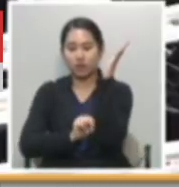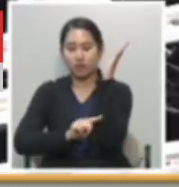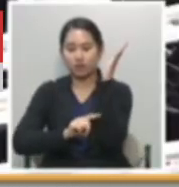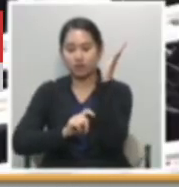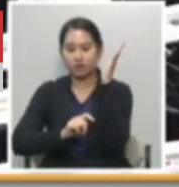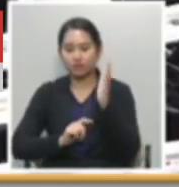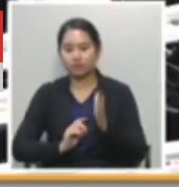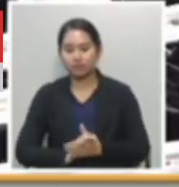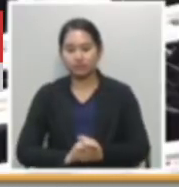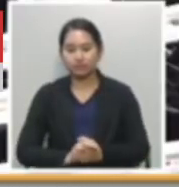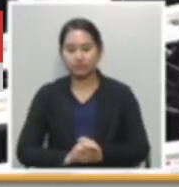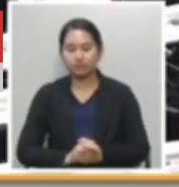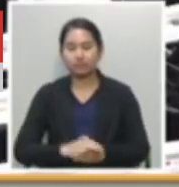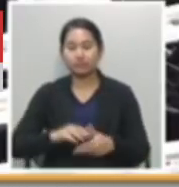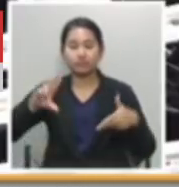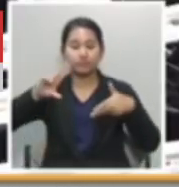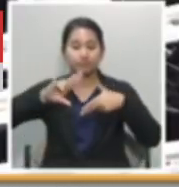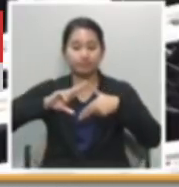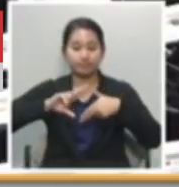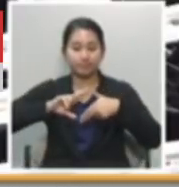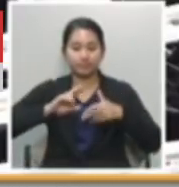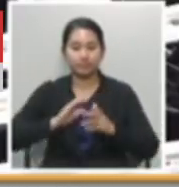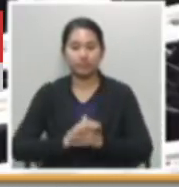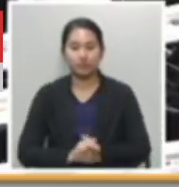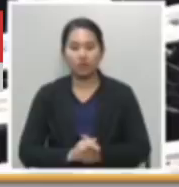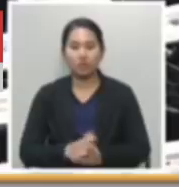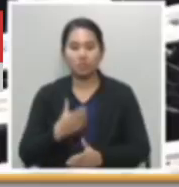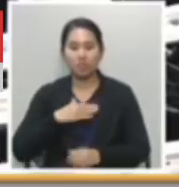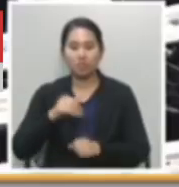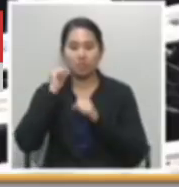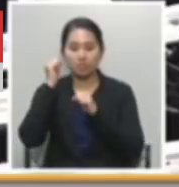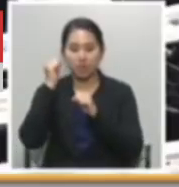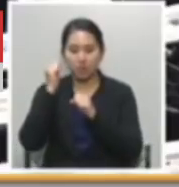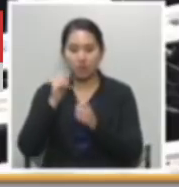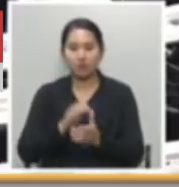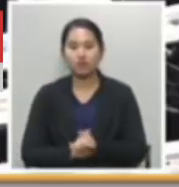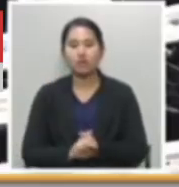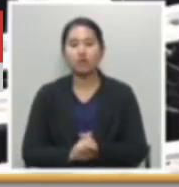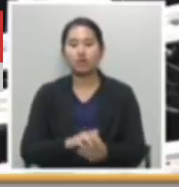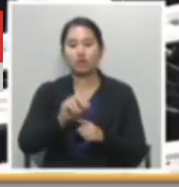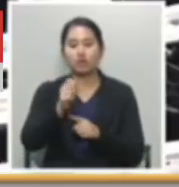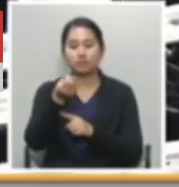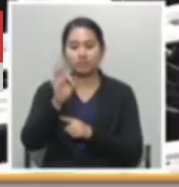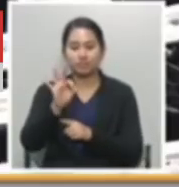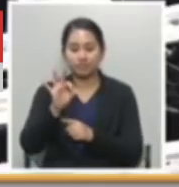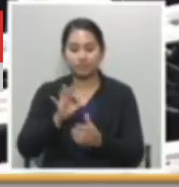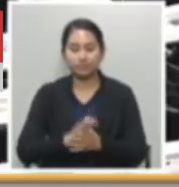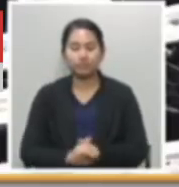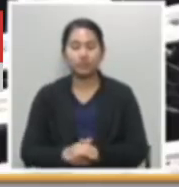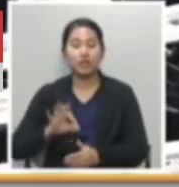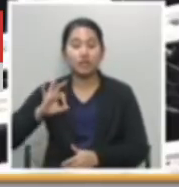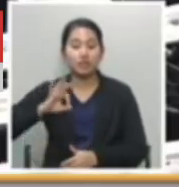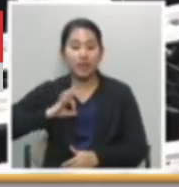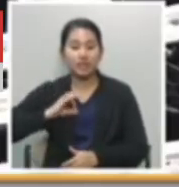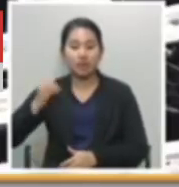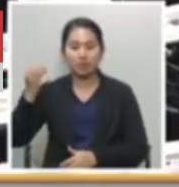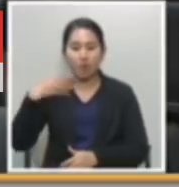ราชพรรคพลังประชารัฐผมขอประท้วงตามข้อ69ท่านประธานครับท่านสมาชิกบอกว่